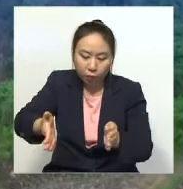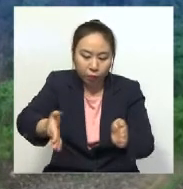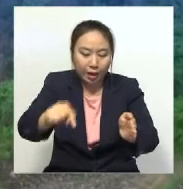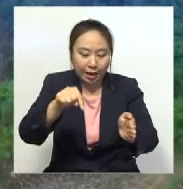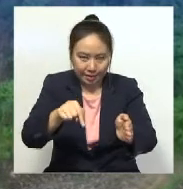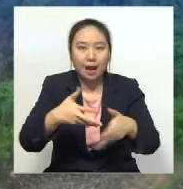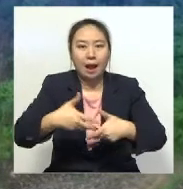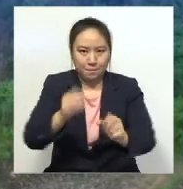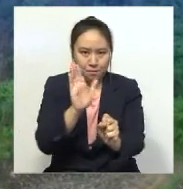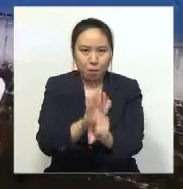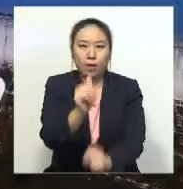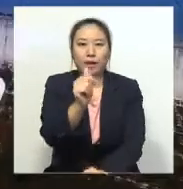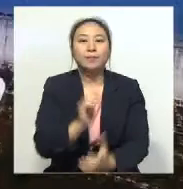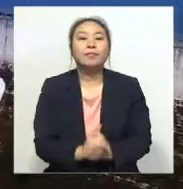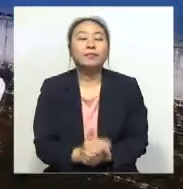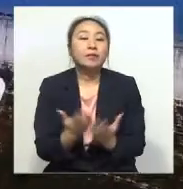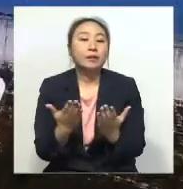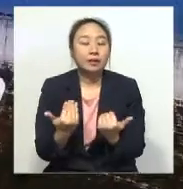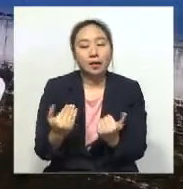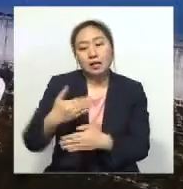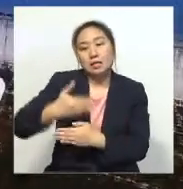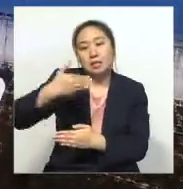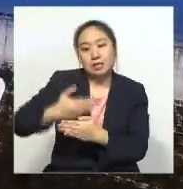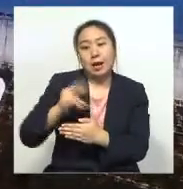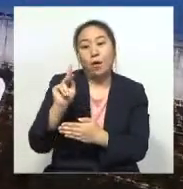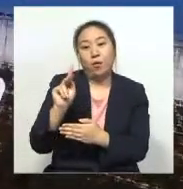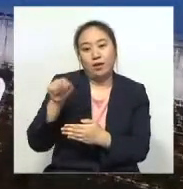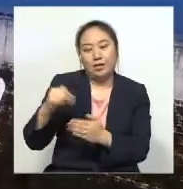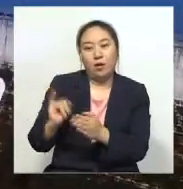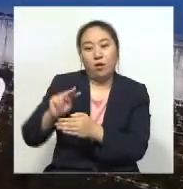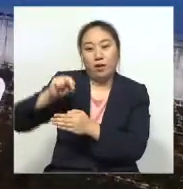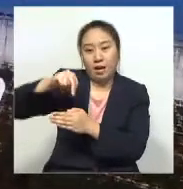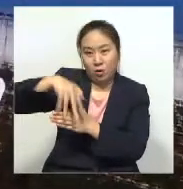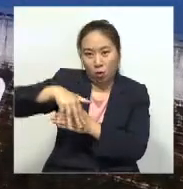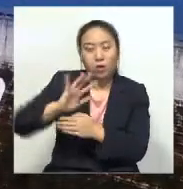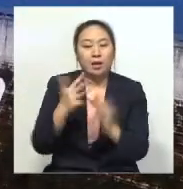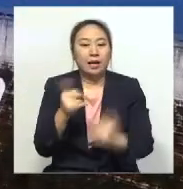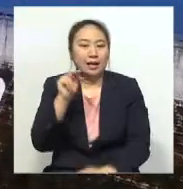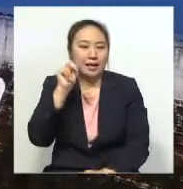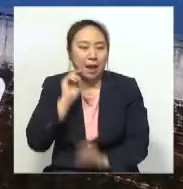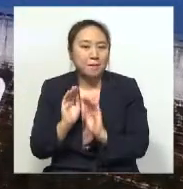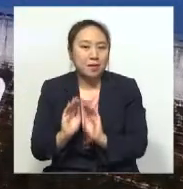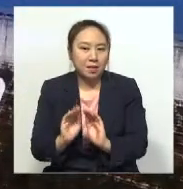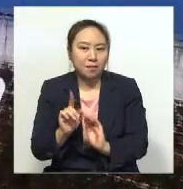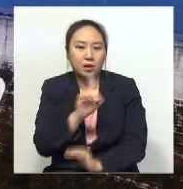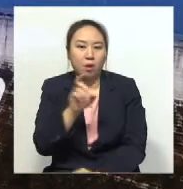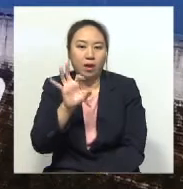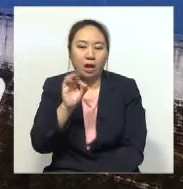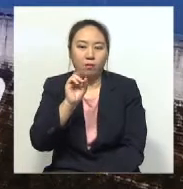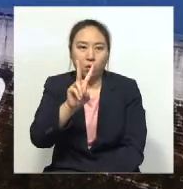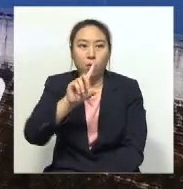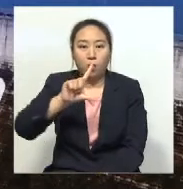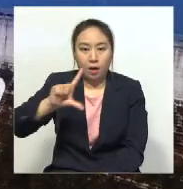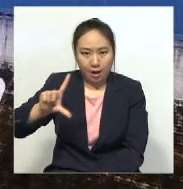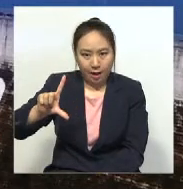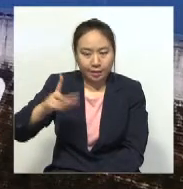ใหญ่ค่ะ เขื่อนขุนด่านปราการชนจังหวัดนครนายกนะคะมีปริมาณน้ำ192ล้านลูกบาศ